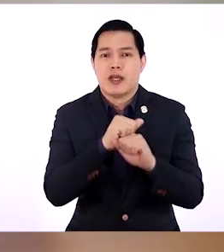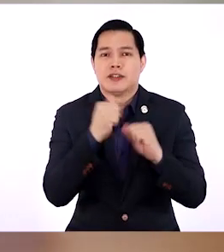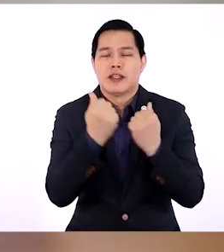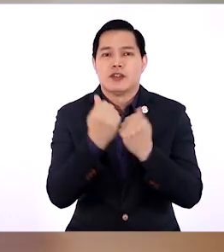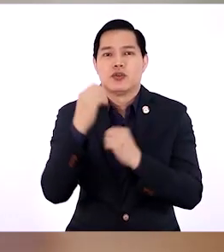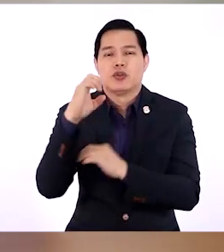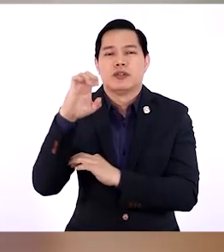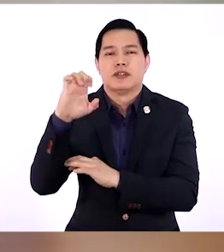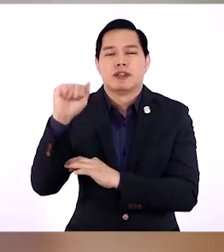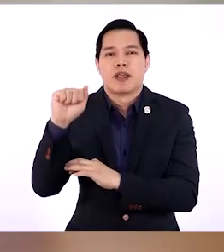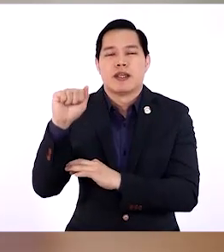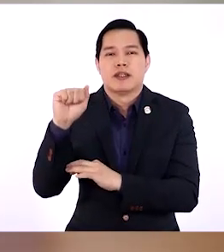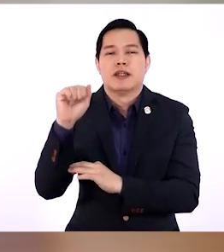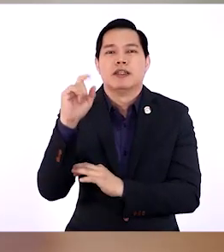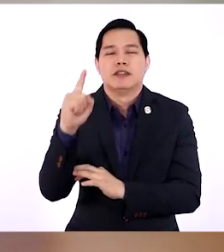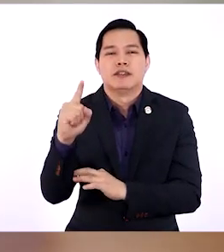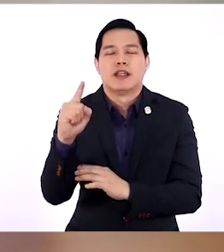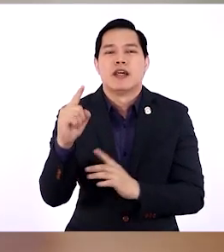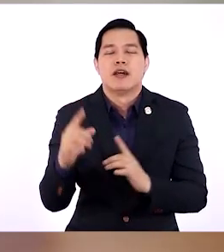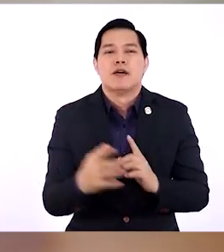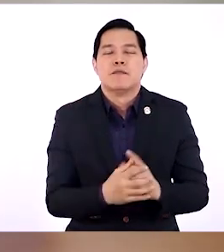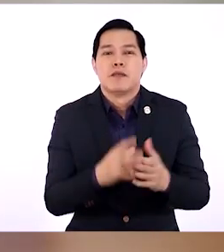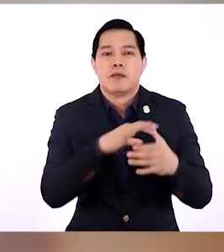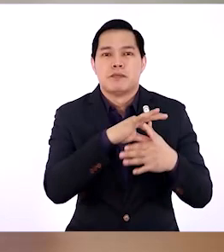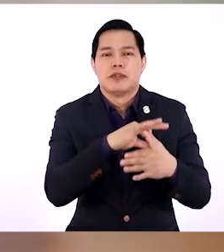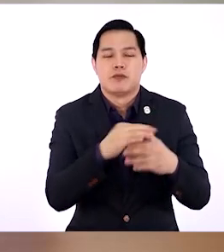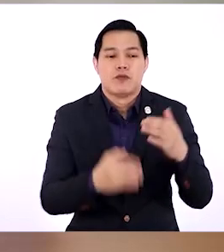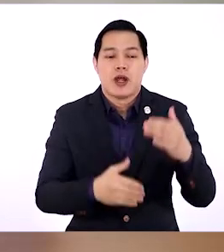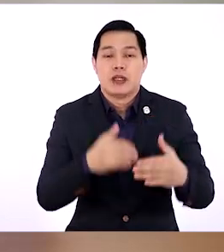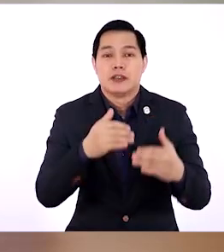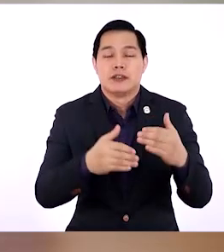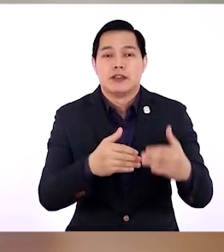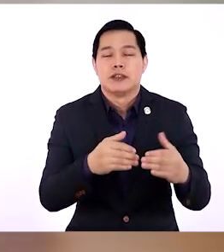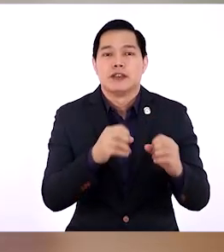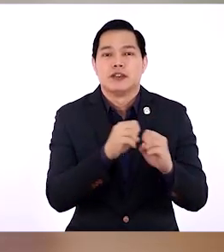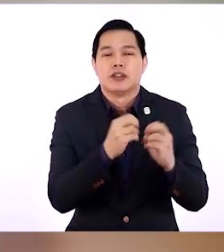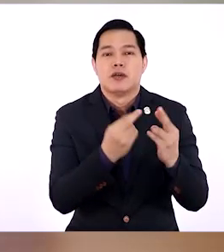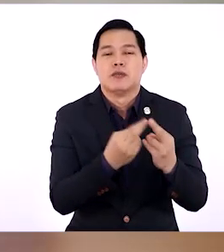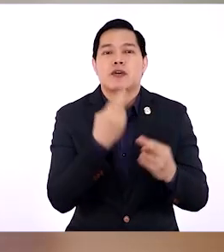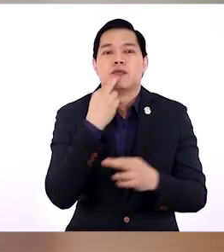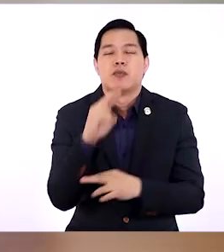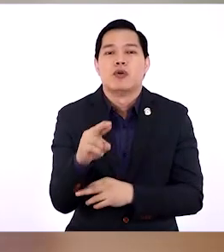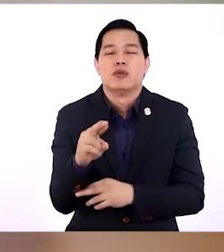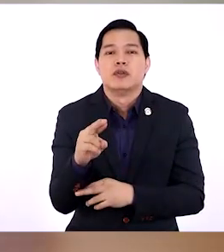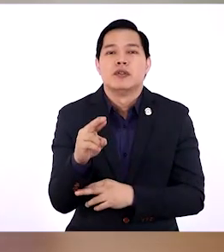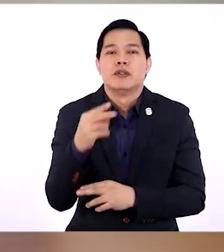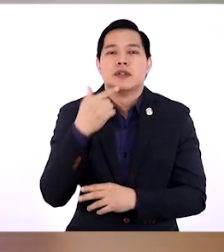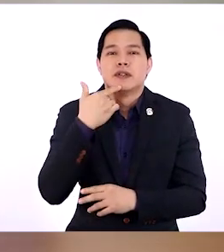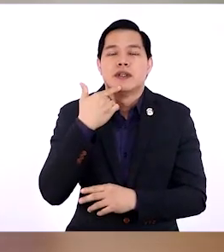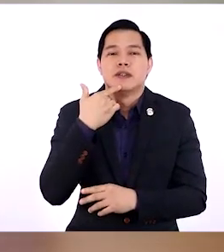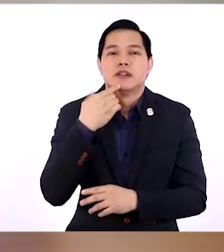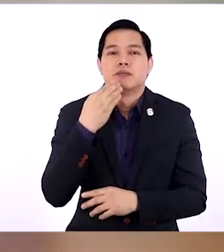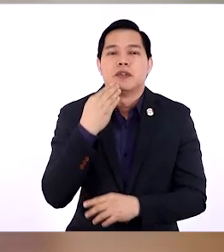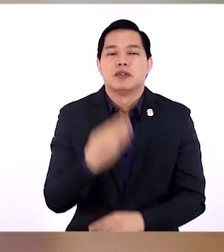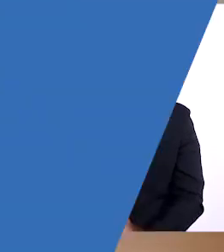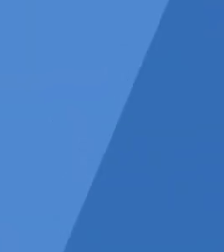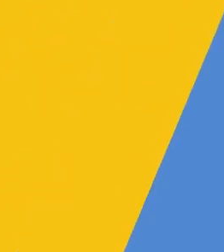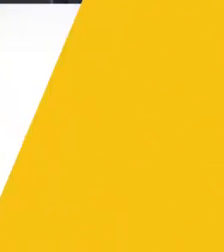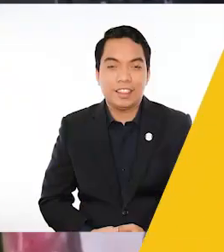o CEA ang isang meat processing seminar. Narito ang report ni kapatid na Gladys Bensurto.